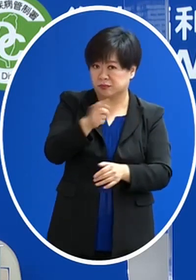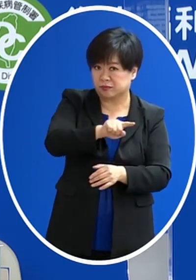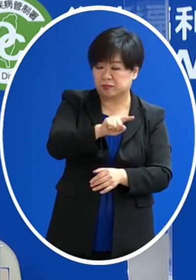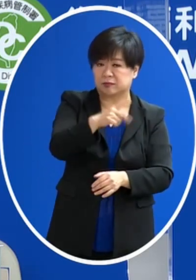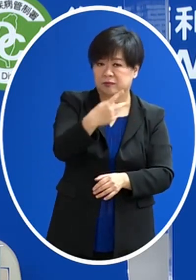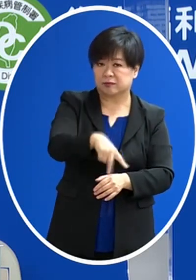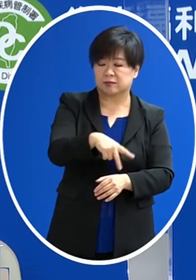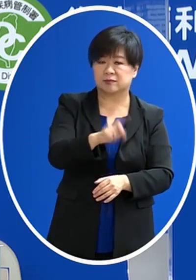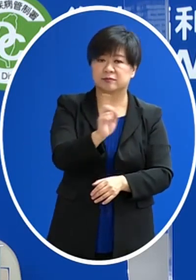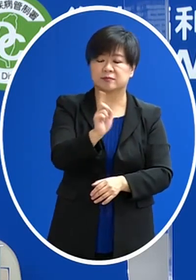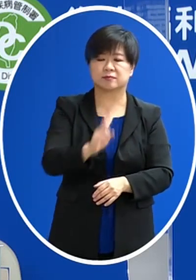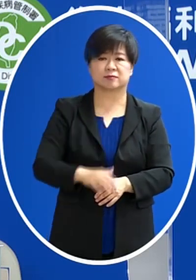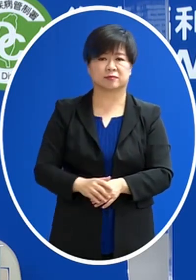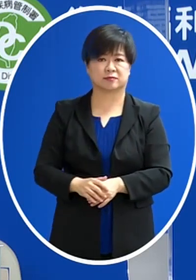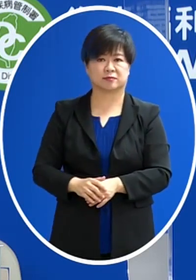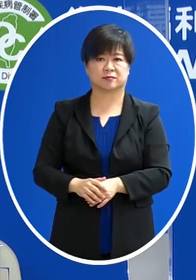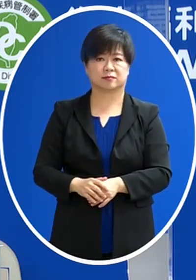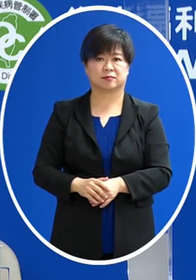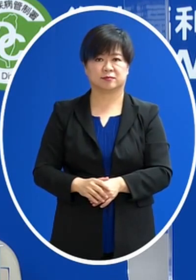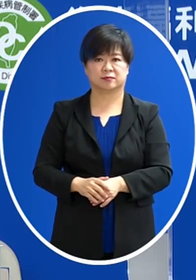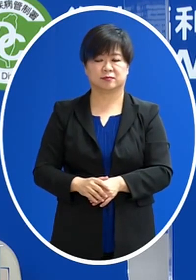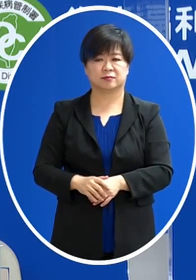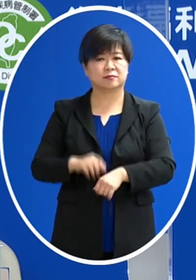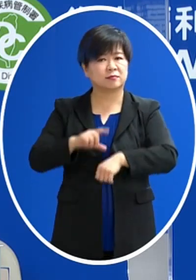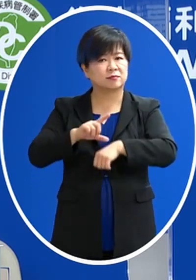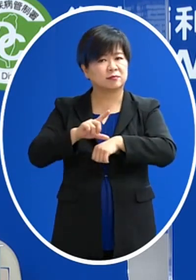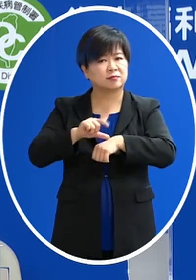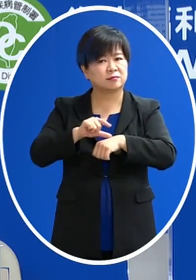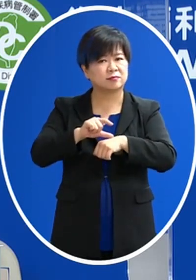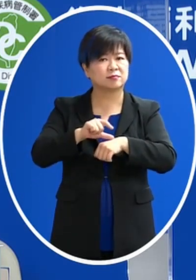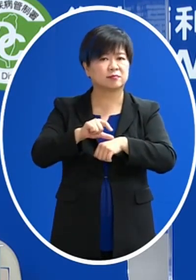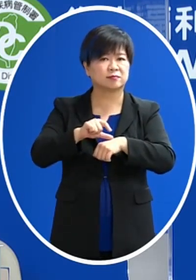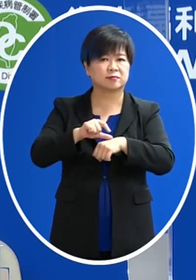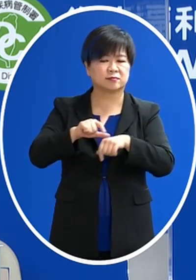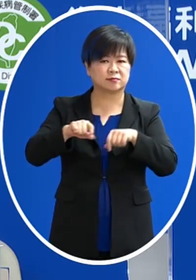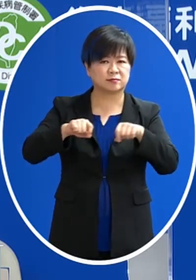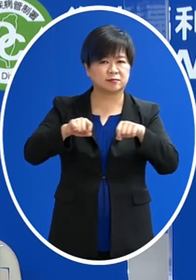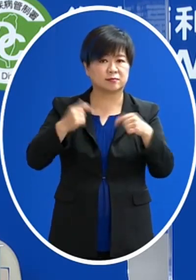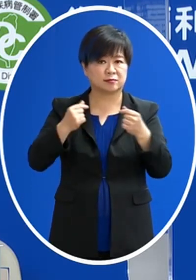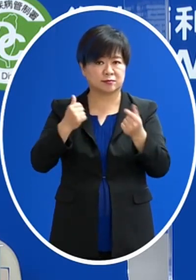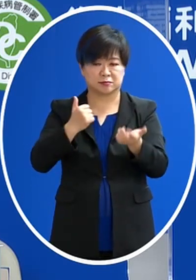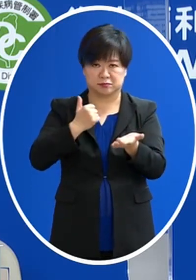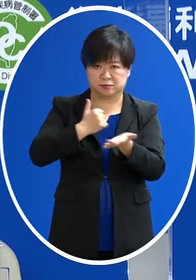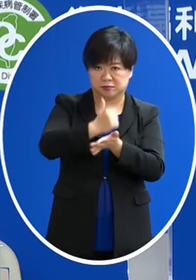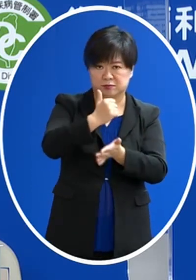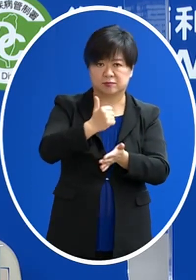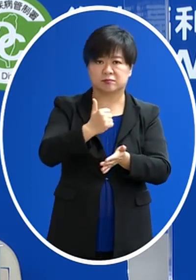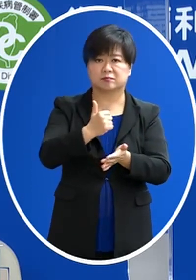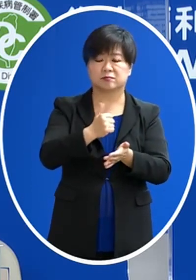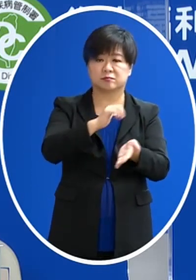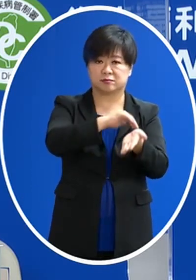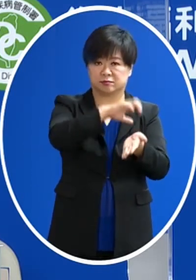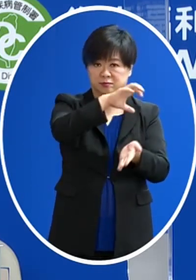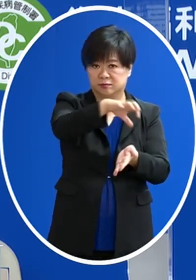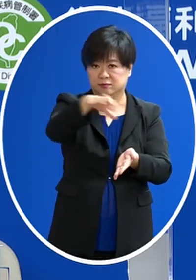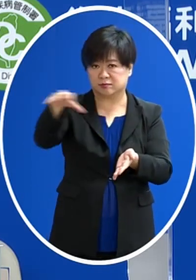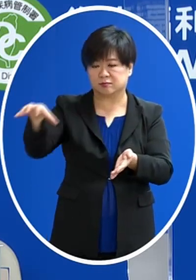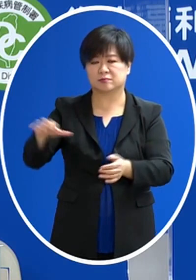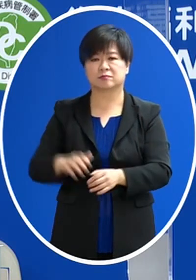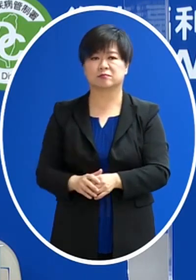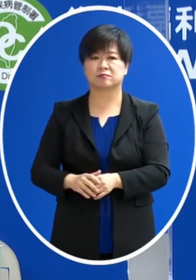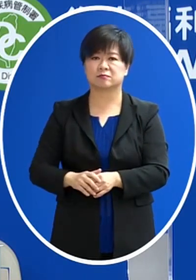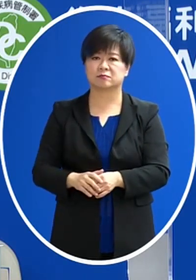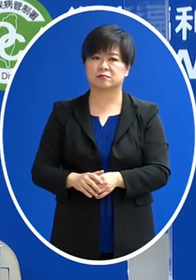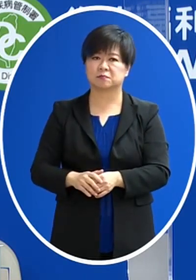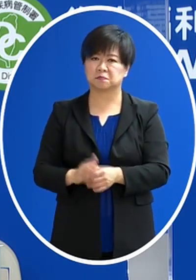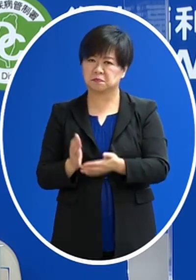再利用一些时间，需要再运送到各个地方。好，所以我想至少